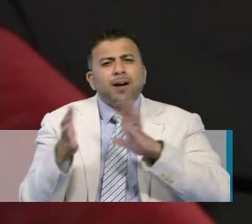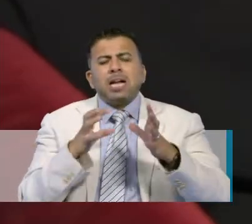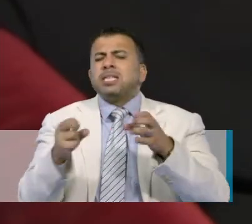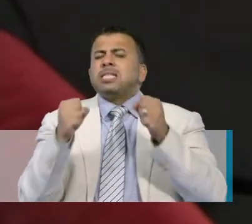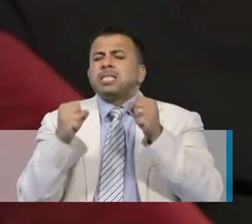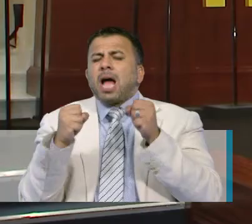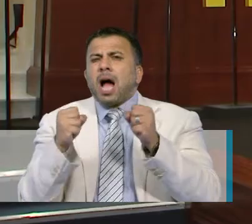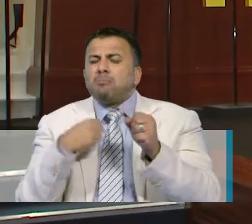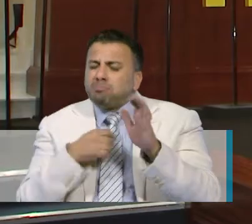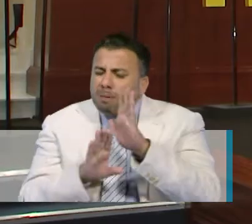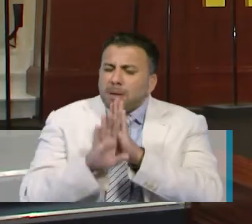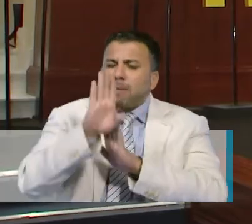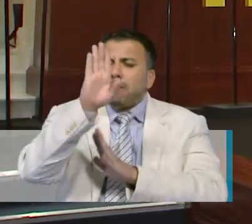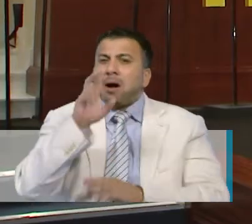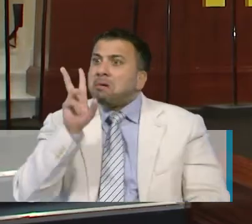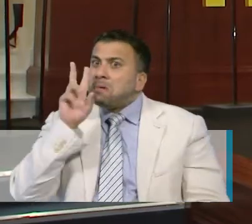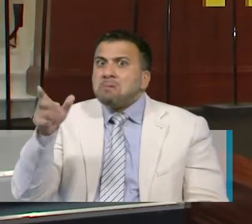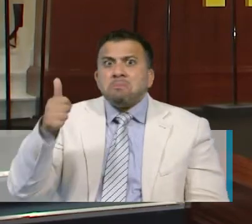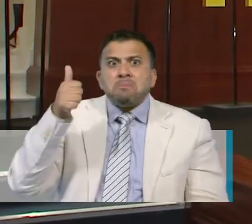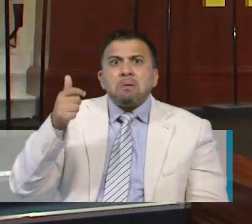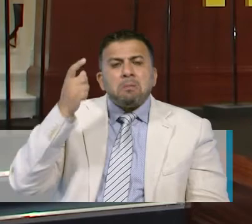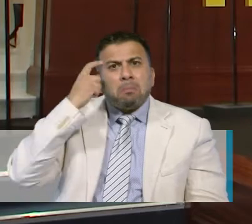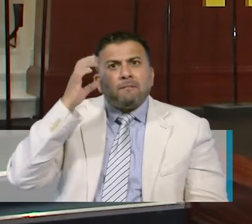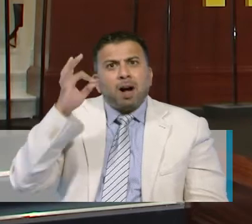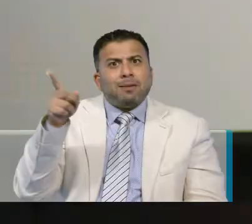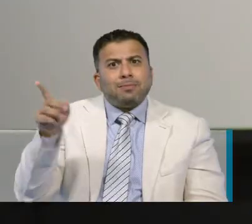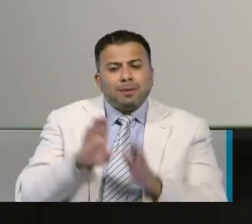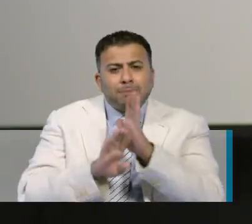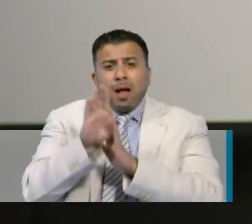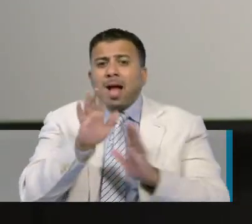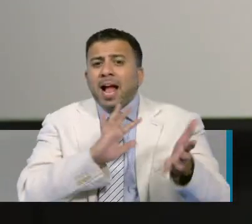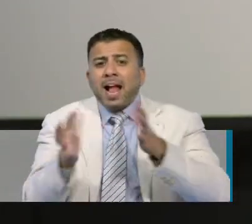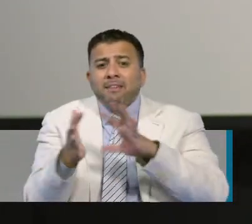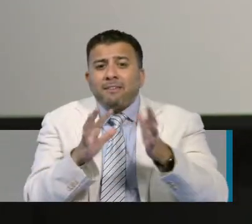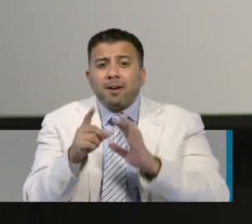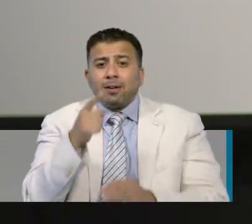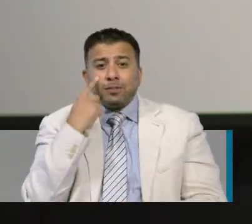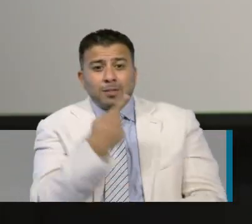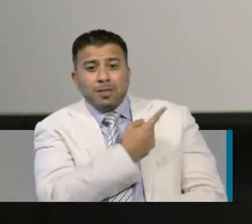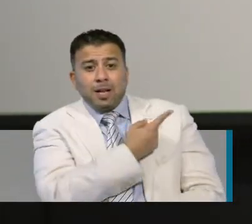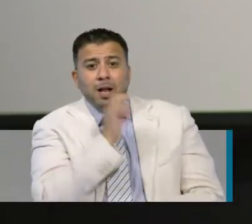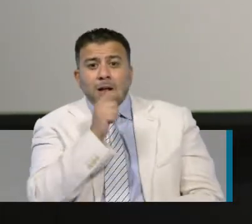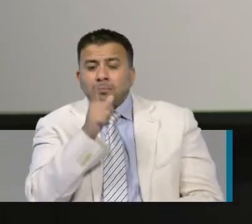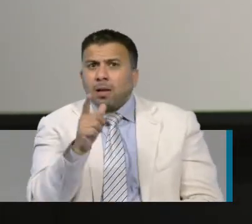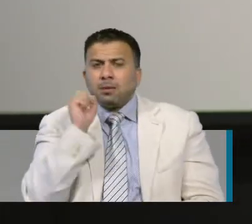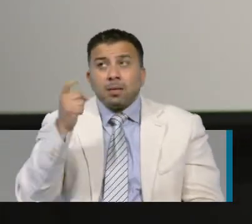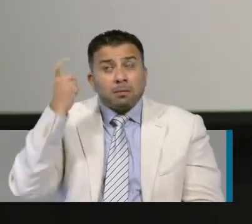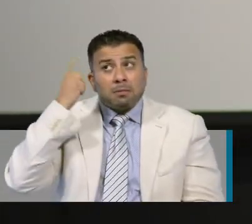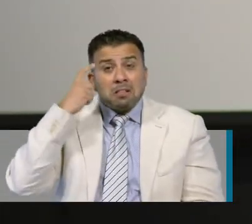التي تخطاها وما هي الخطوات الاستراتيجية التي اتبعها نحو الوصول لشغفه كالصلابة